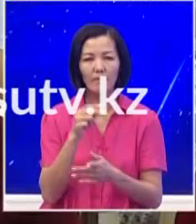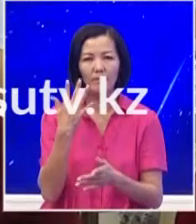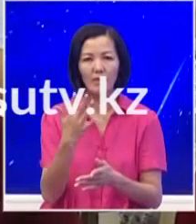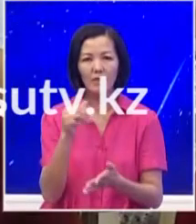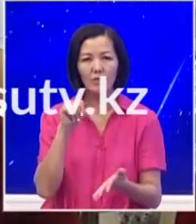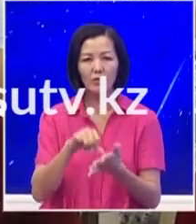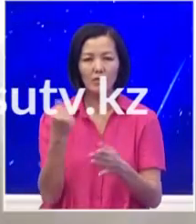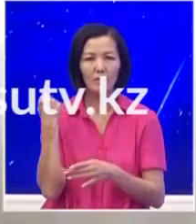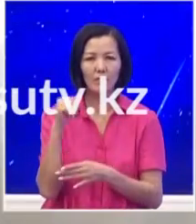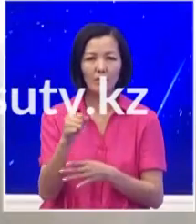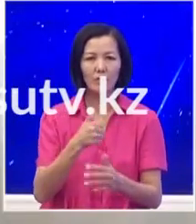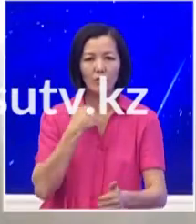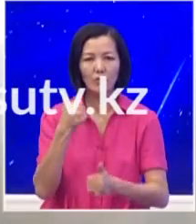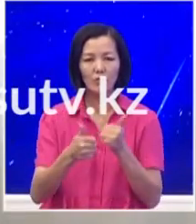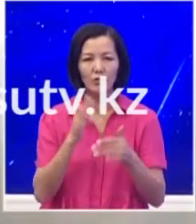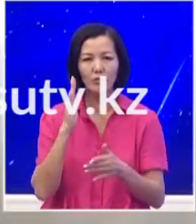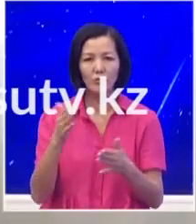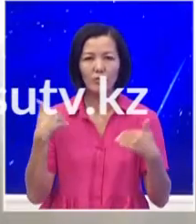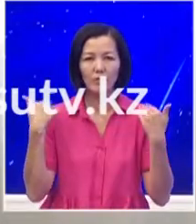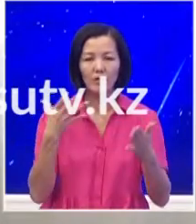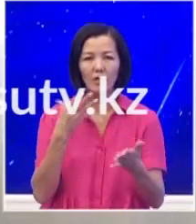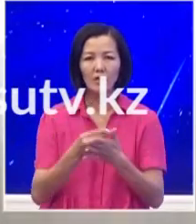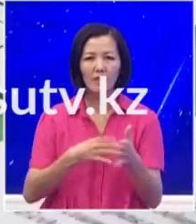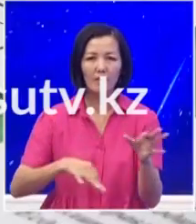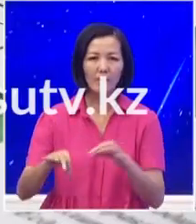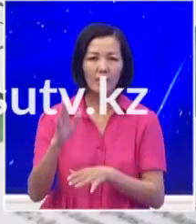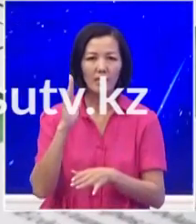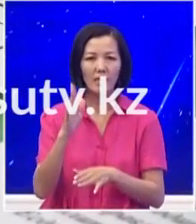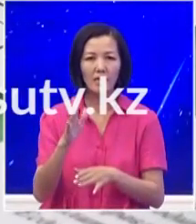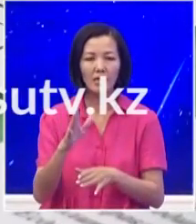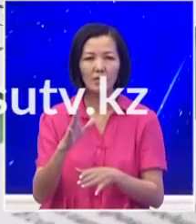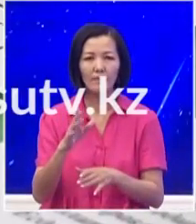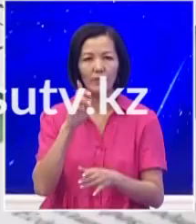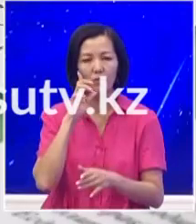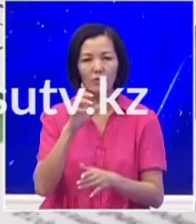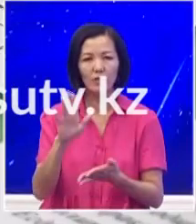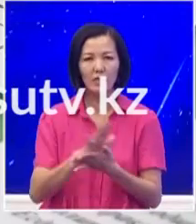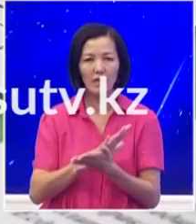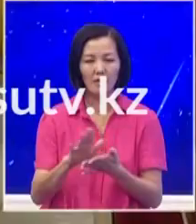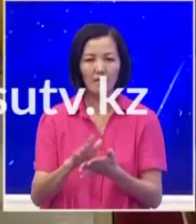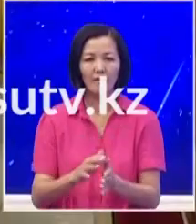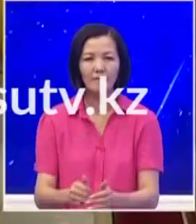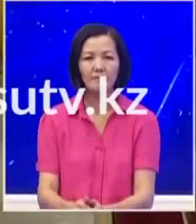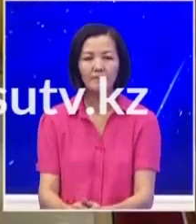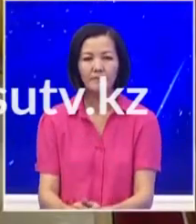участников, победивших в конкурсе, будут презентовать свои проекты с дальнейшим освоением государственных грантов.